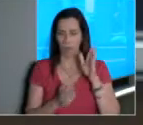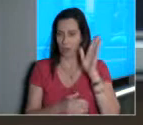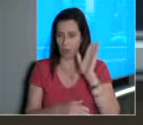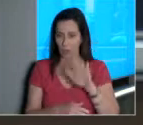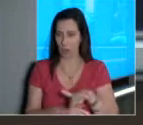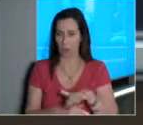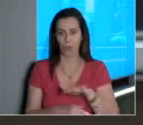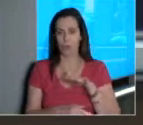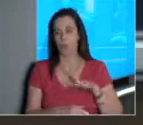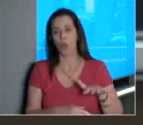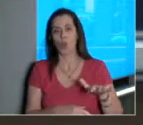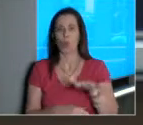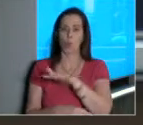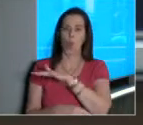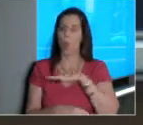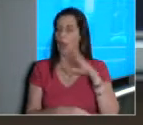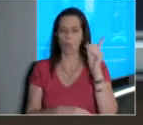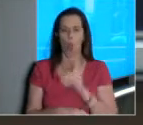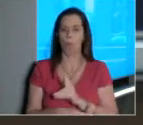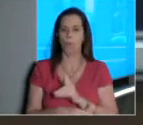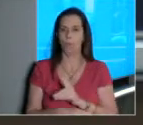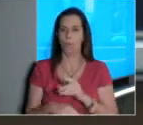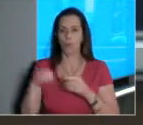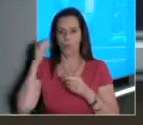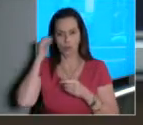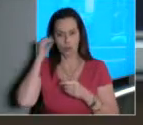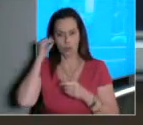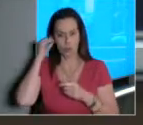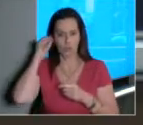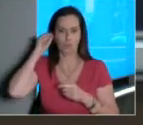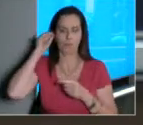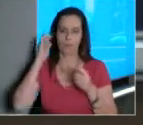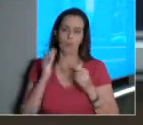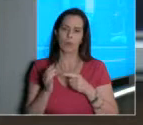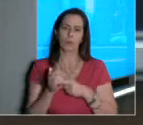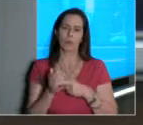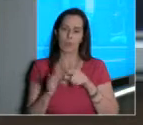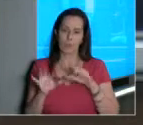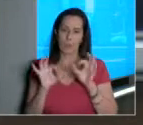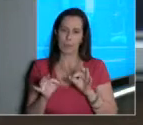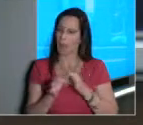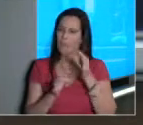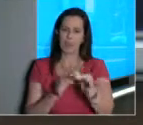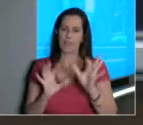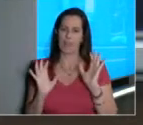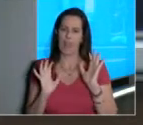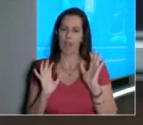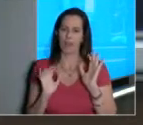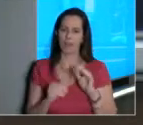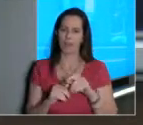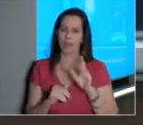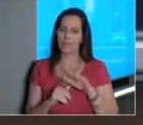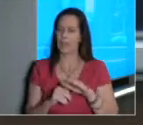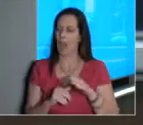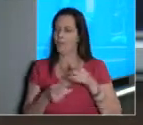זה לאורך כל הדרום הזה שאנחנו מדמיינים אותו כמדבר, לא, זה באמת הפריפריה של המדבר, זה גם